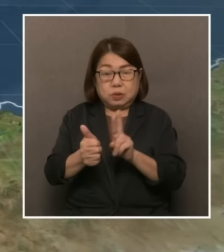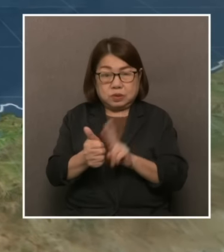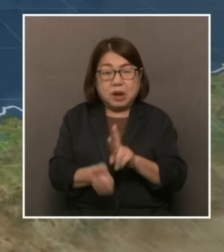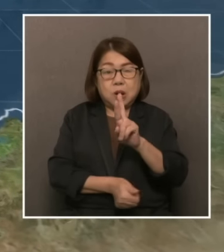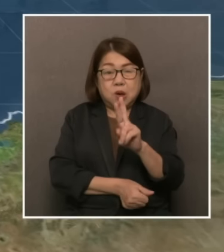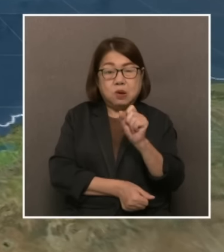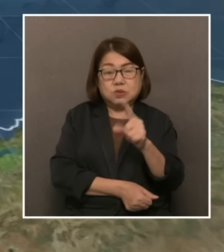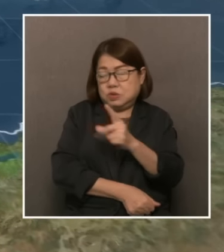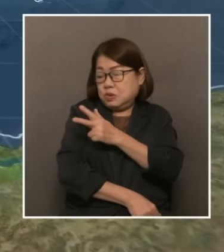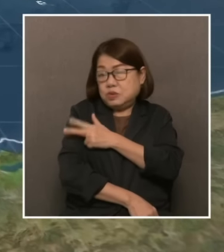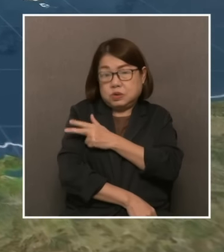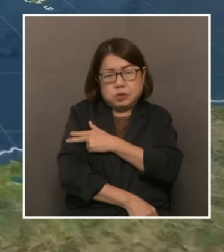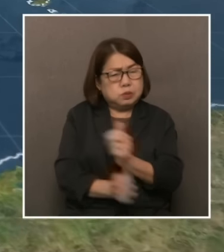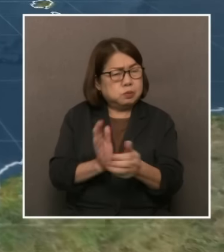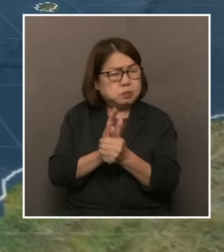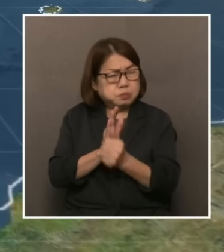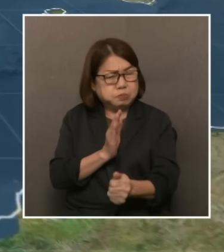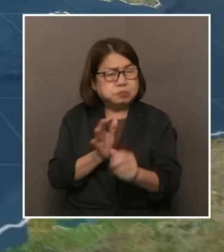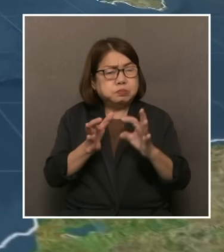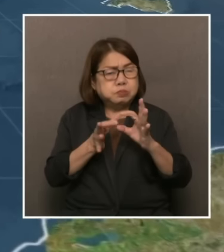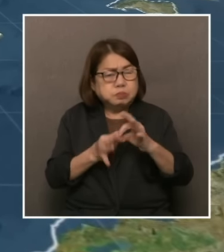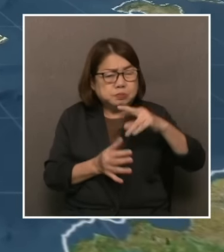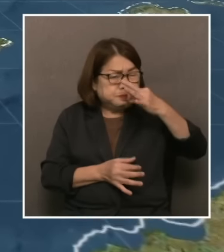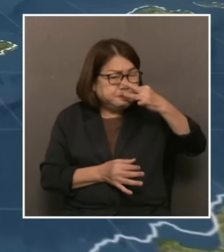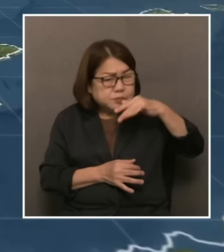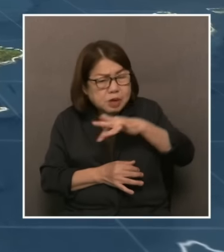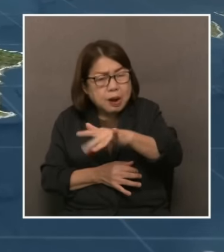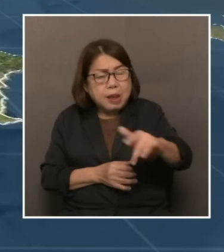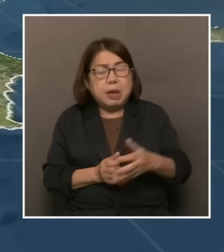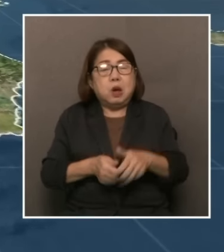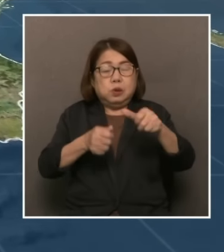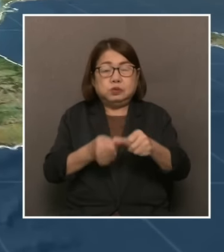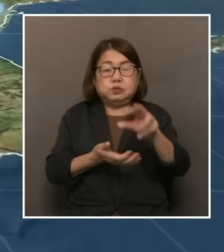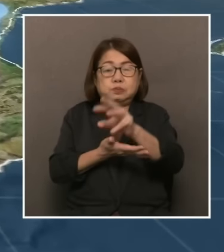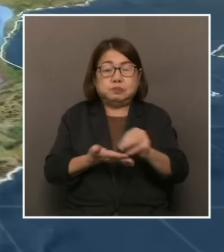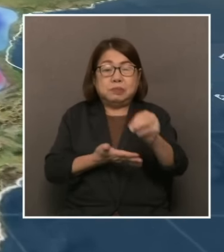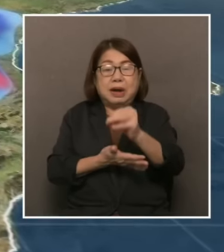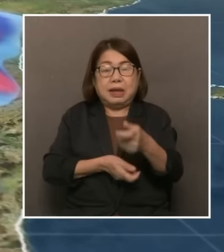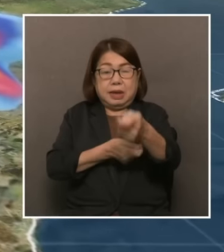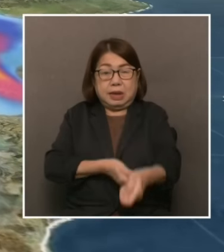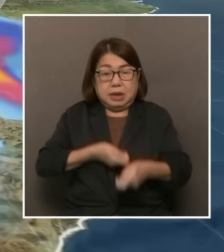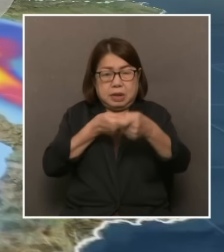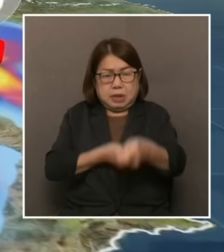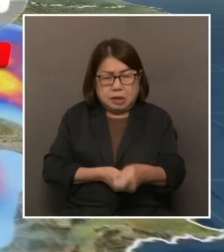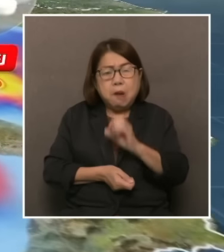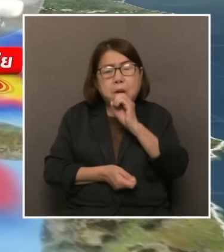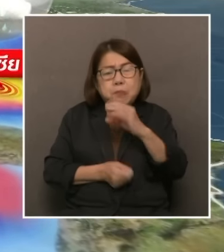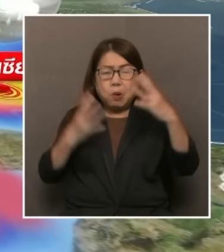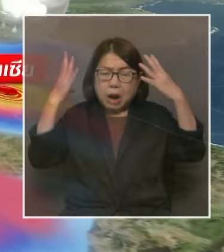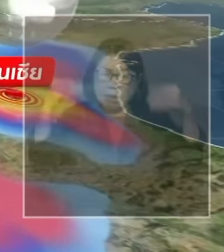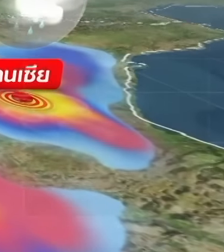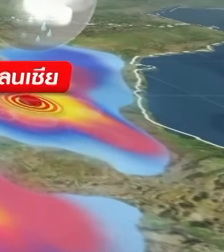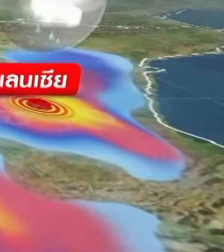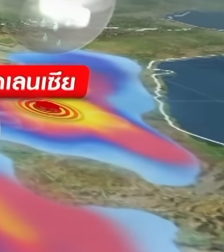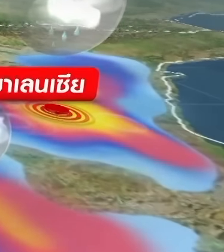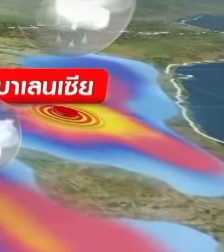ารงนาวาสวัด์ผู้เชียวชาญด้านนิเวท ทางทะเล คณะประมงมหาวิทยาลัยเกษศาต์ระบกว่เหตุการณนี้ค่ะมาจากโลกร